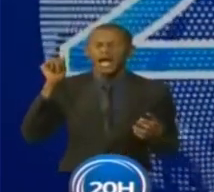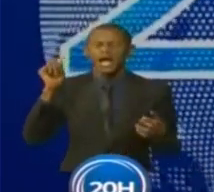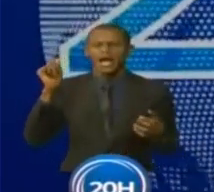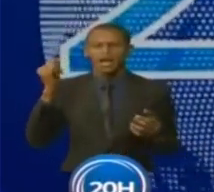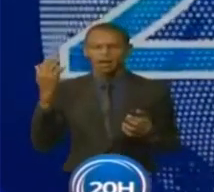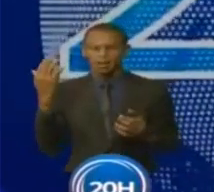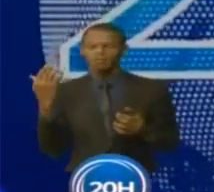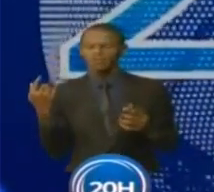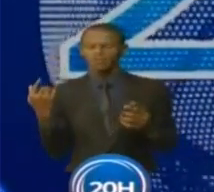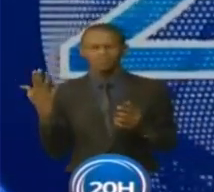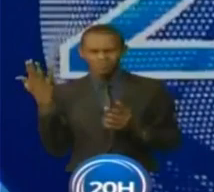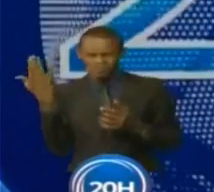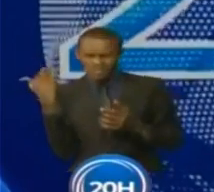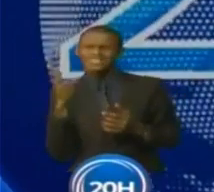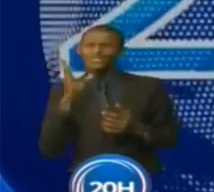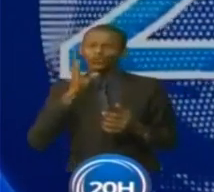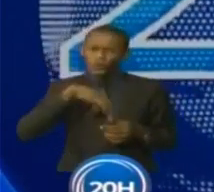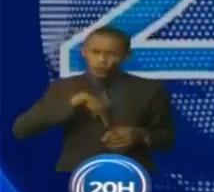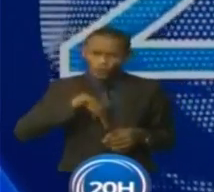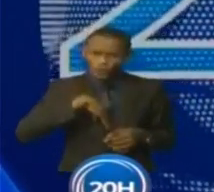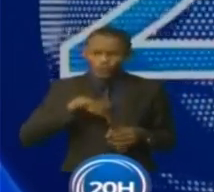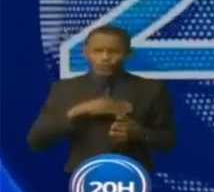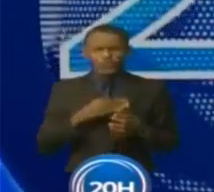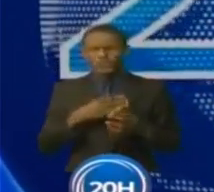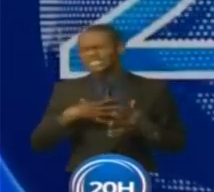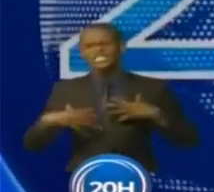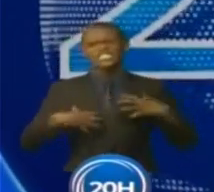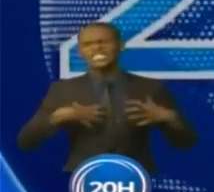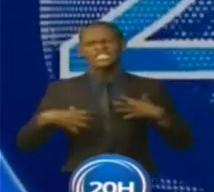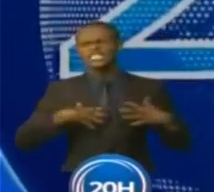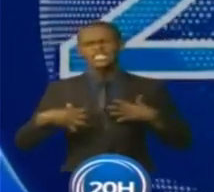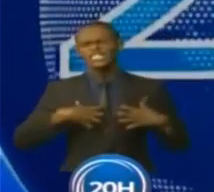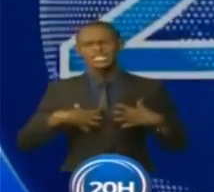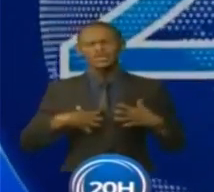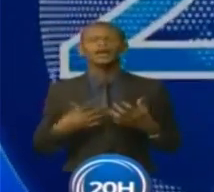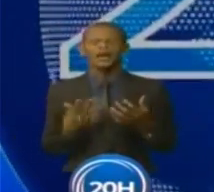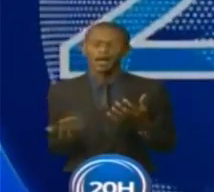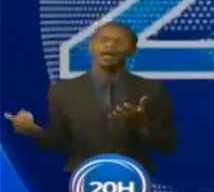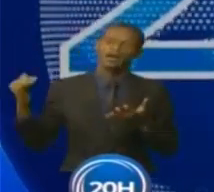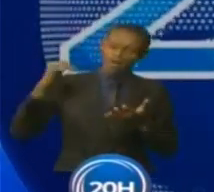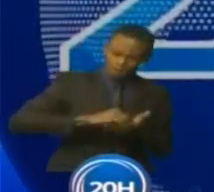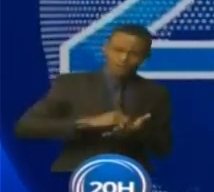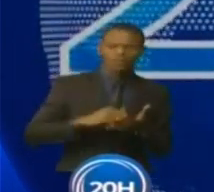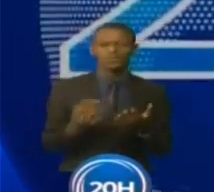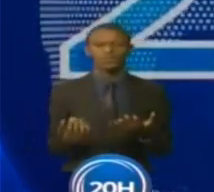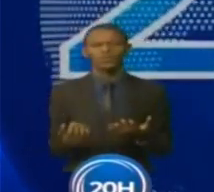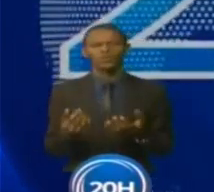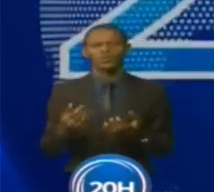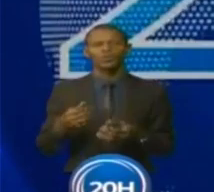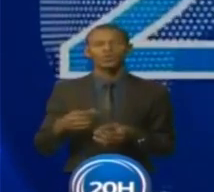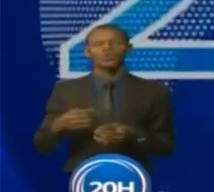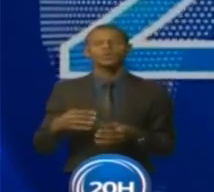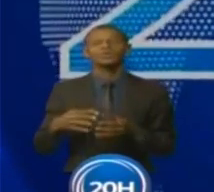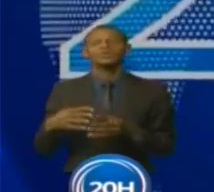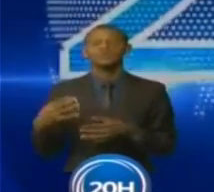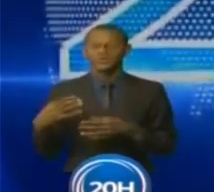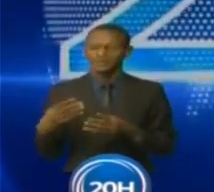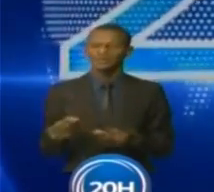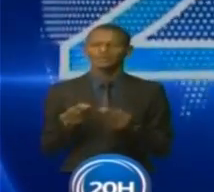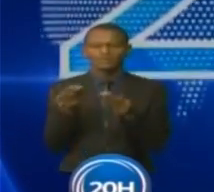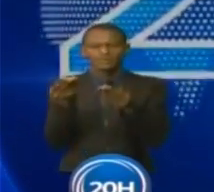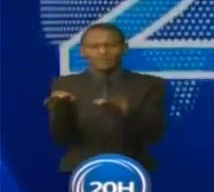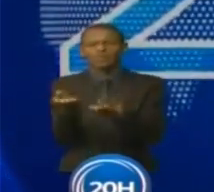CENI. L'homme de la vérité des urnes ne jure qu'à la transparence et l'inclusivité des élections de